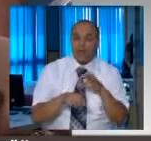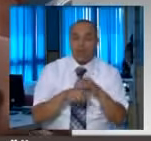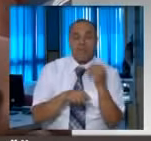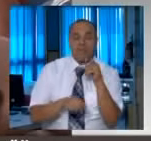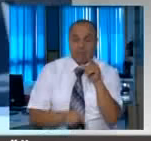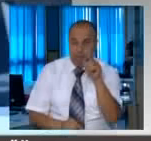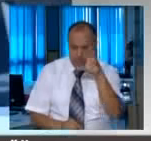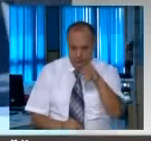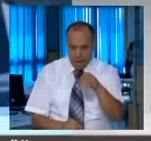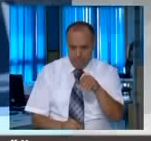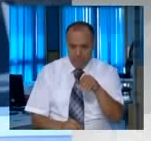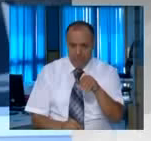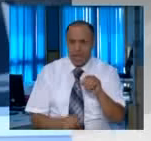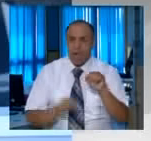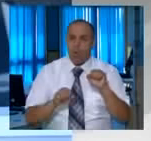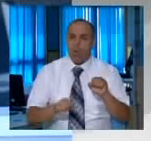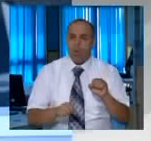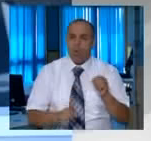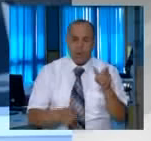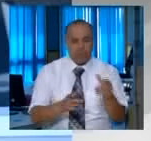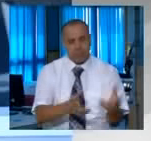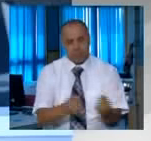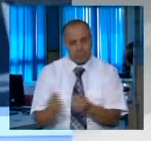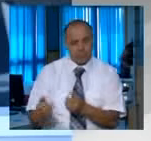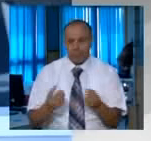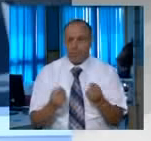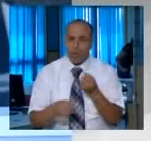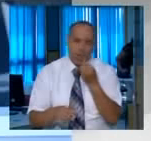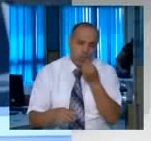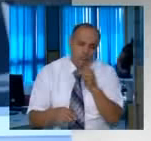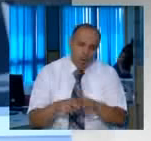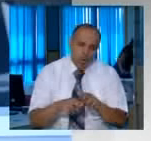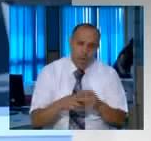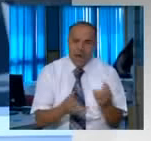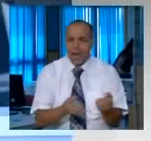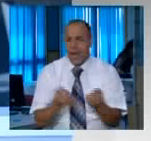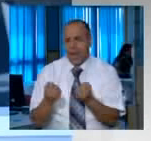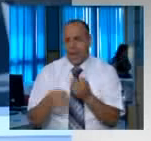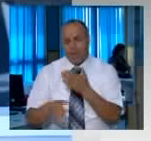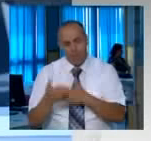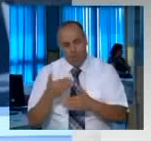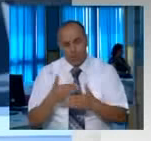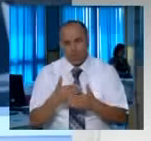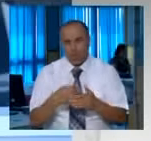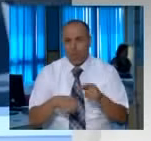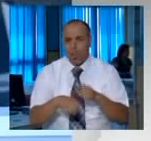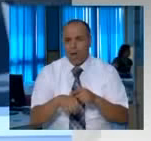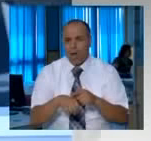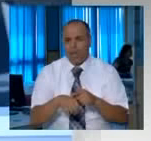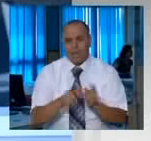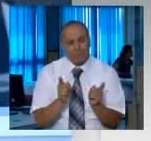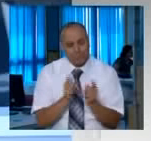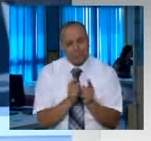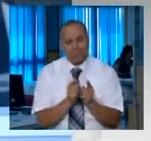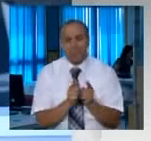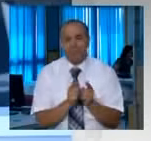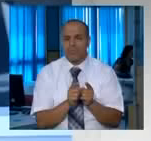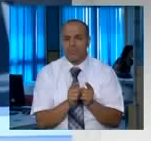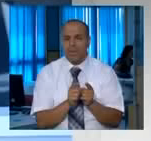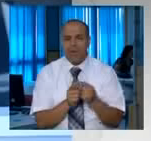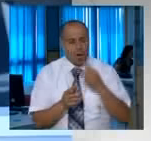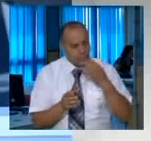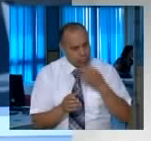الاستعجالي، بما مكن من إجلاء الضحايا وإسعاف وإنقاذ المصابين في وقت وجيز